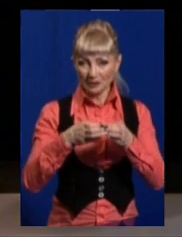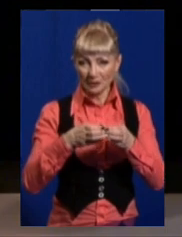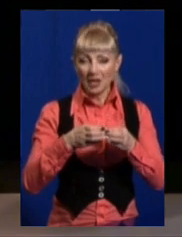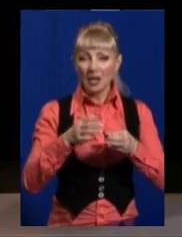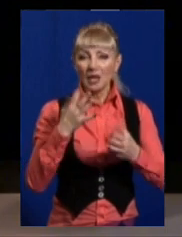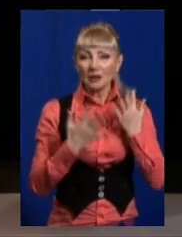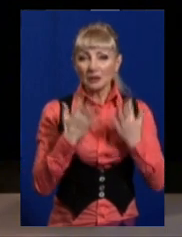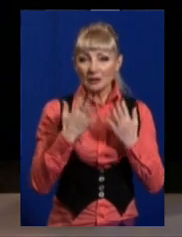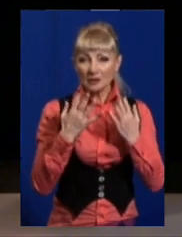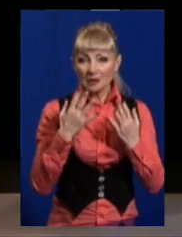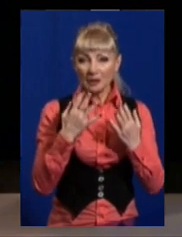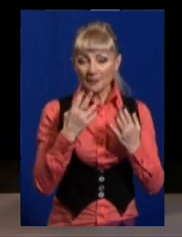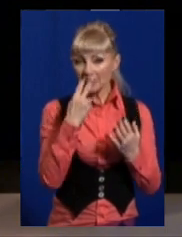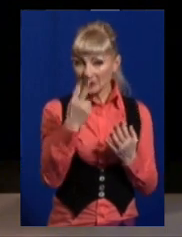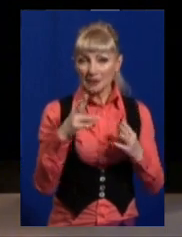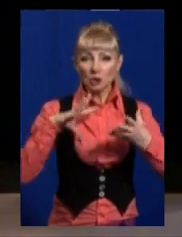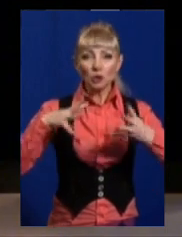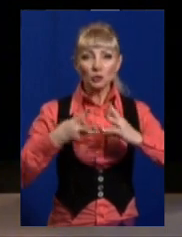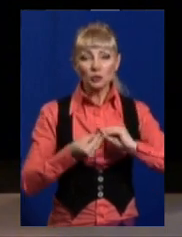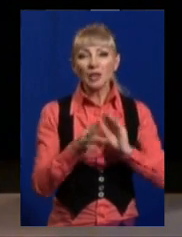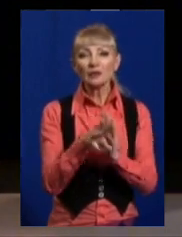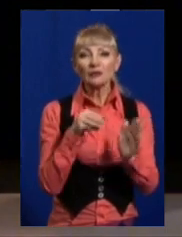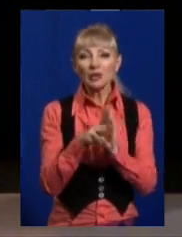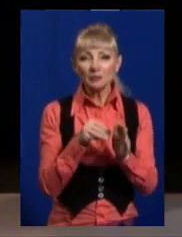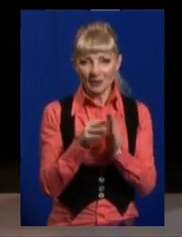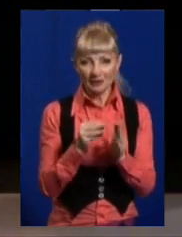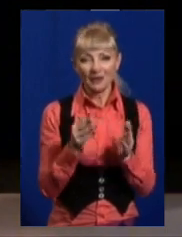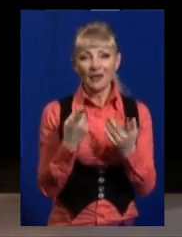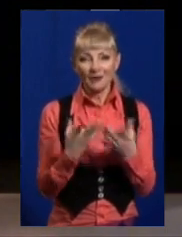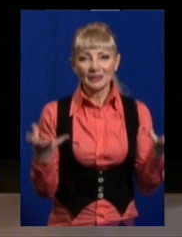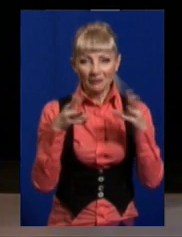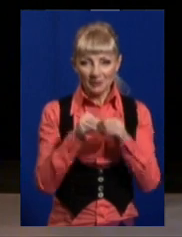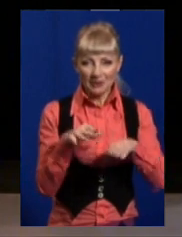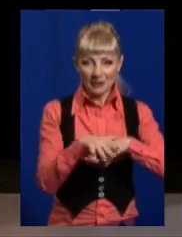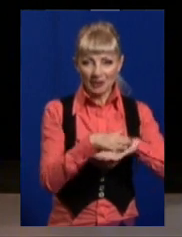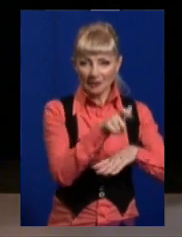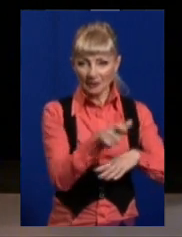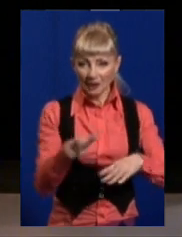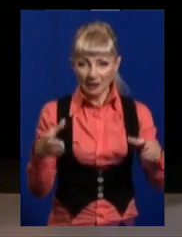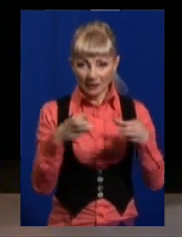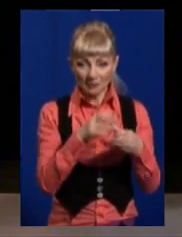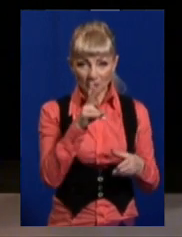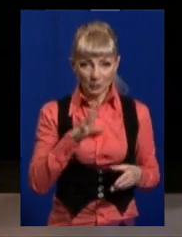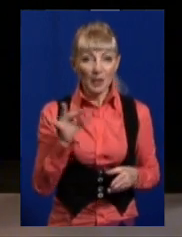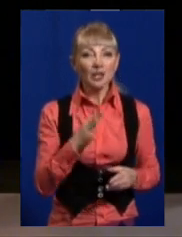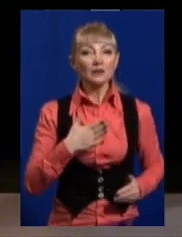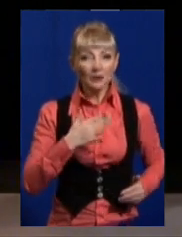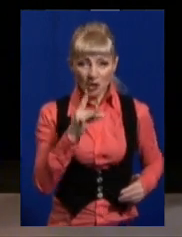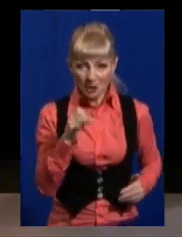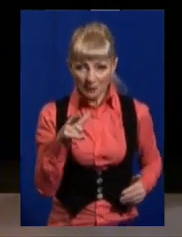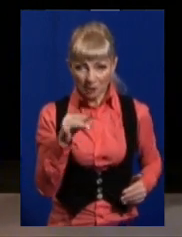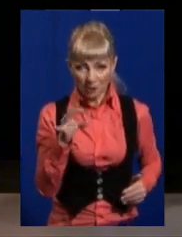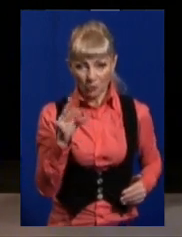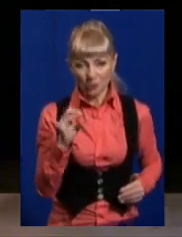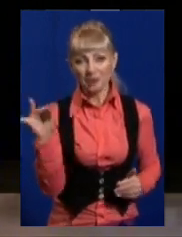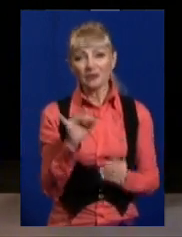якщо звернутися до результатів виборів в об'єднані територіальні громади, які відбувалися і в нашому регіоні, і в сусідніх,